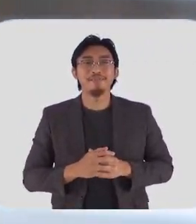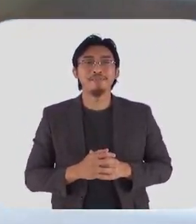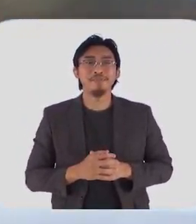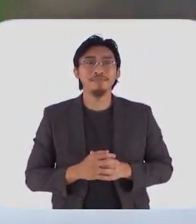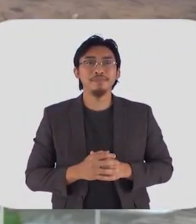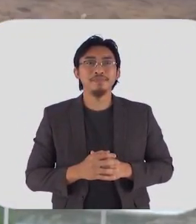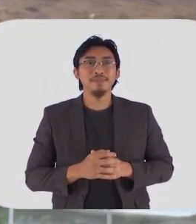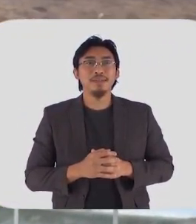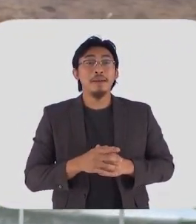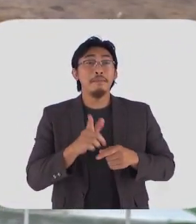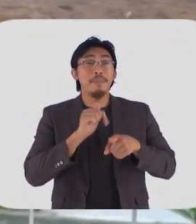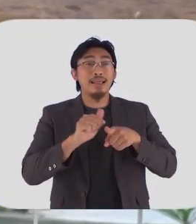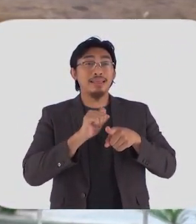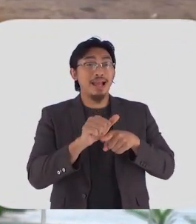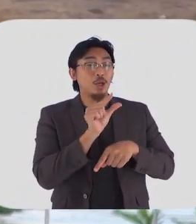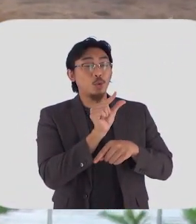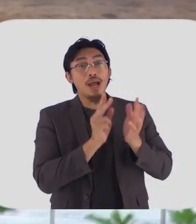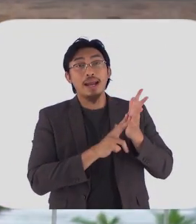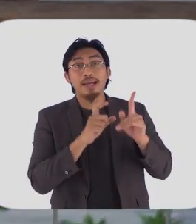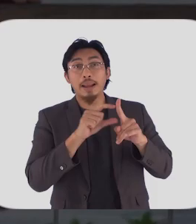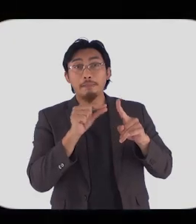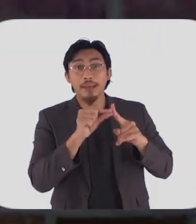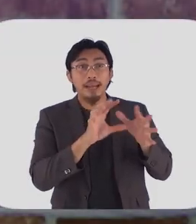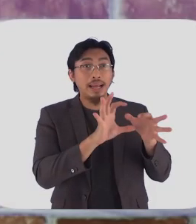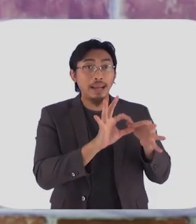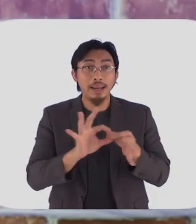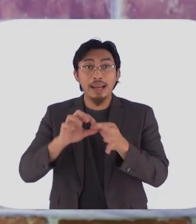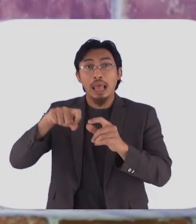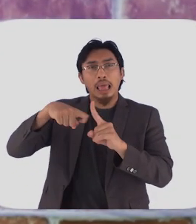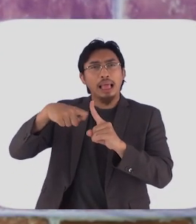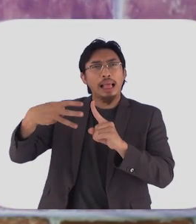pemerintahan, organisasi maupun terhadap konsumen kami.